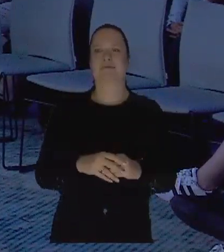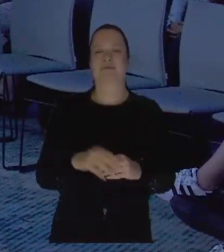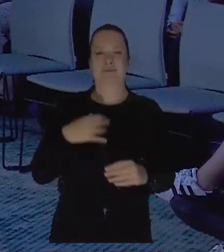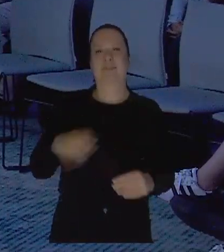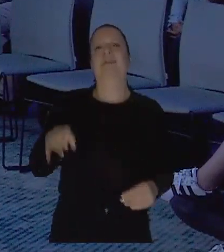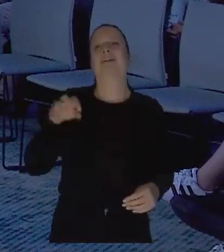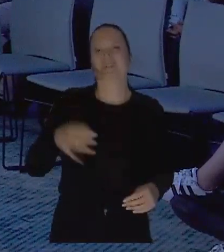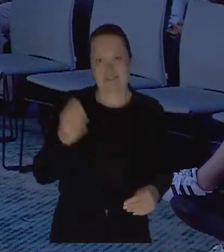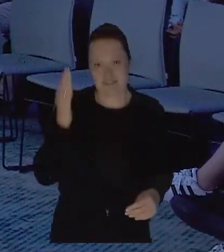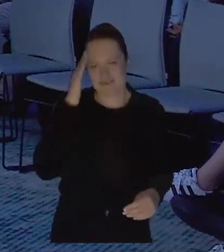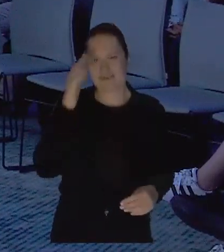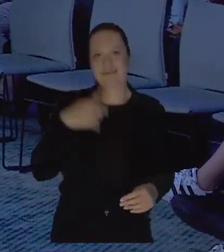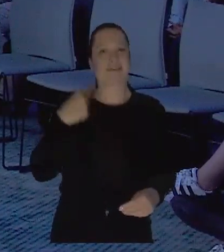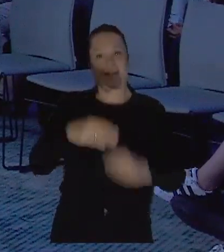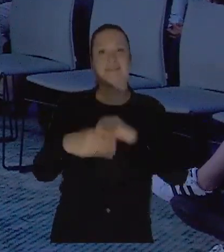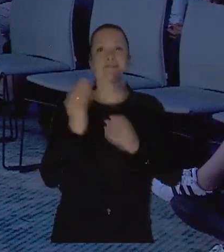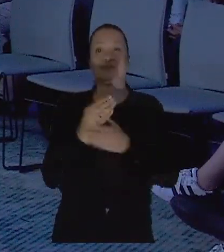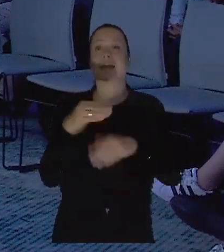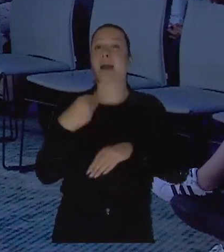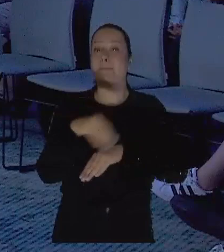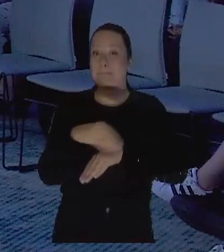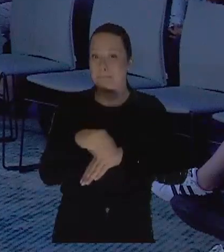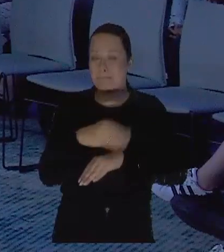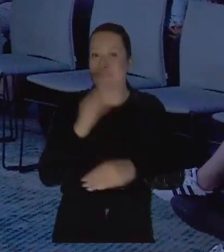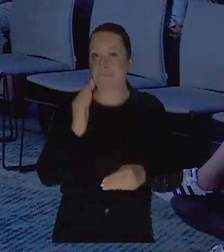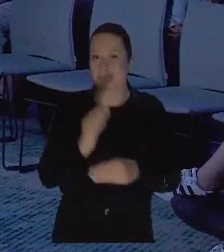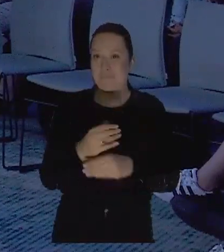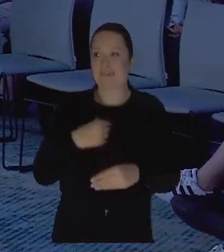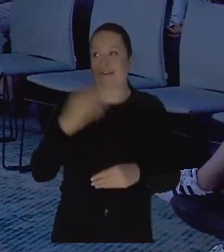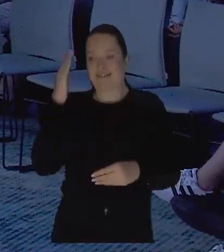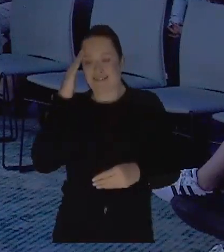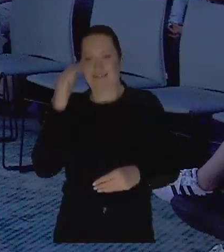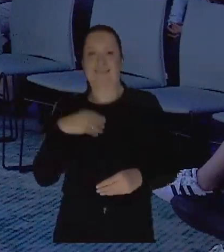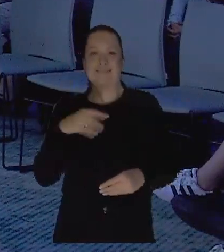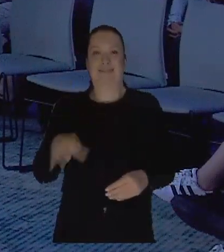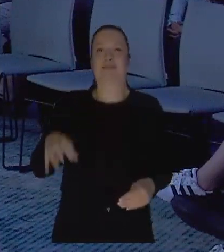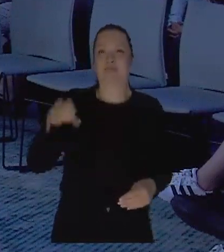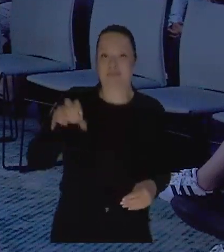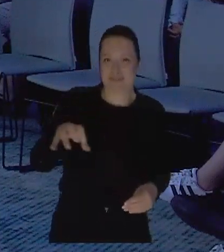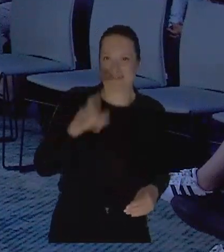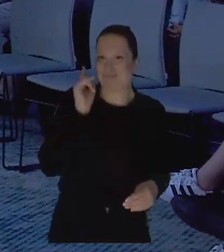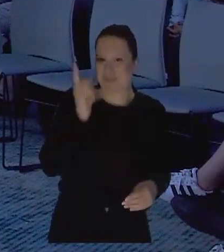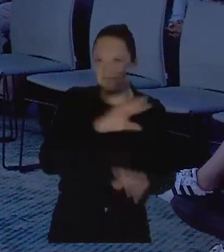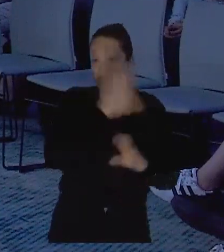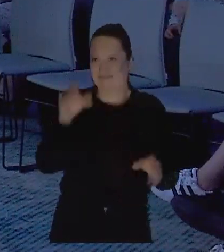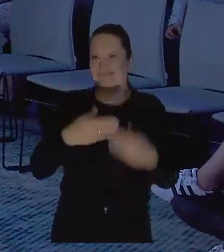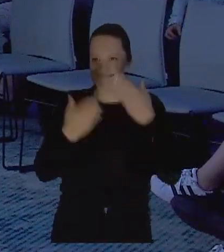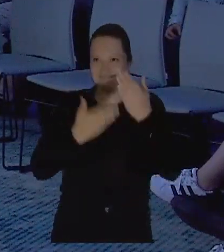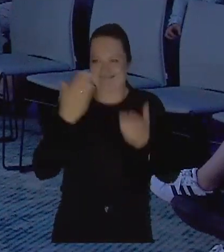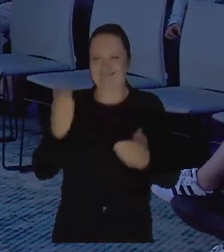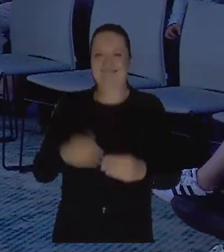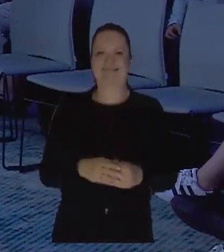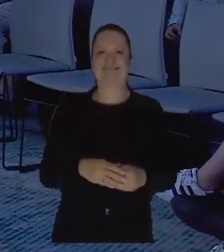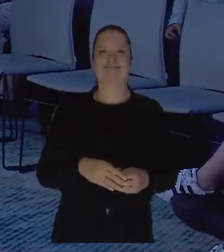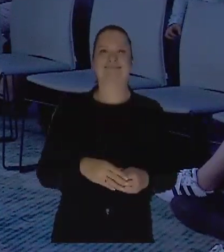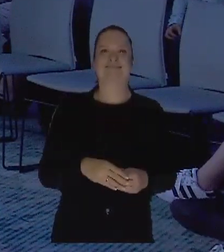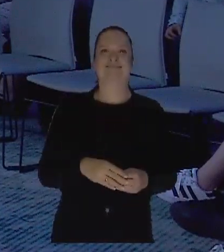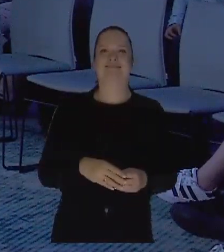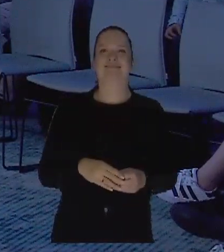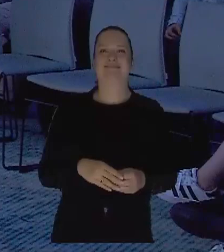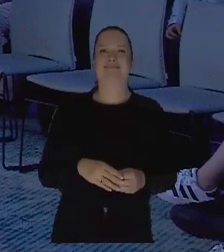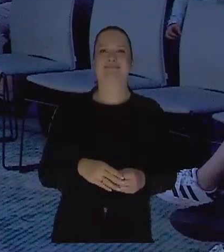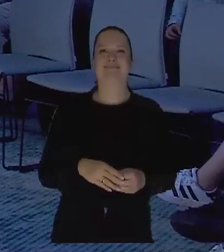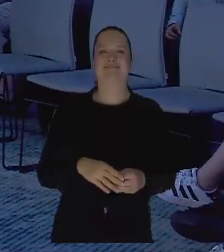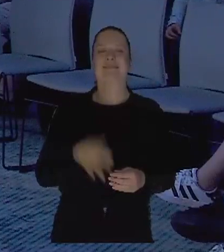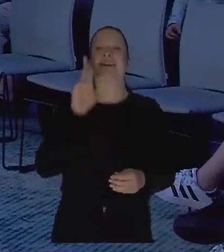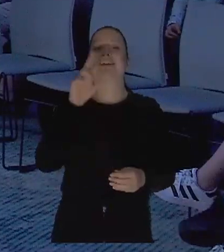prezes, niedługo przejdę na emeryturę. Przede wszystkim życzę prezesom, zwłaszcza jednemu. Natomiast krynolina, wydaje